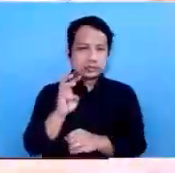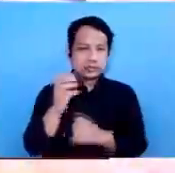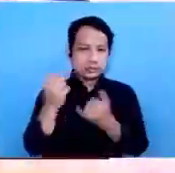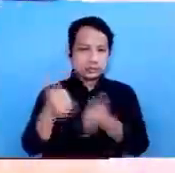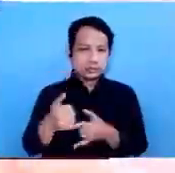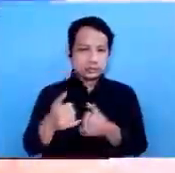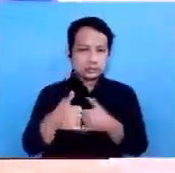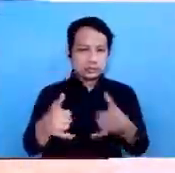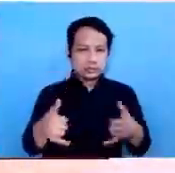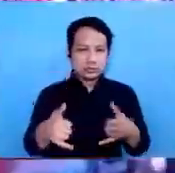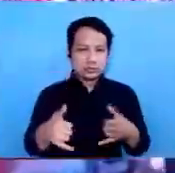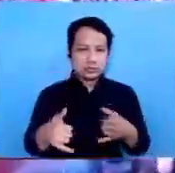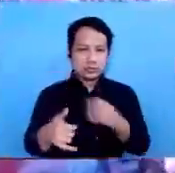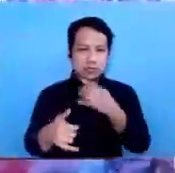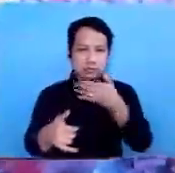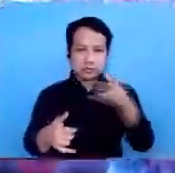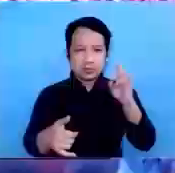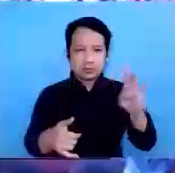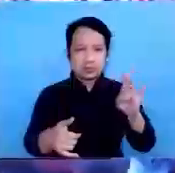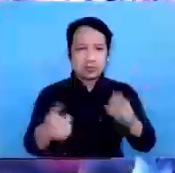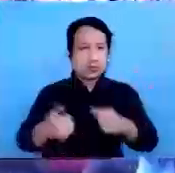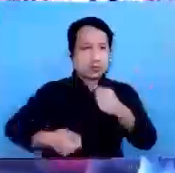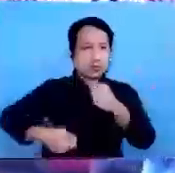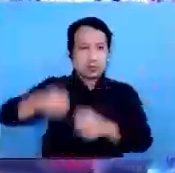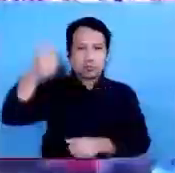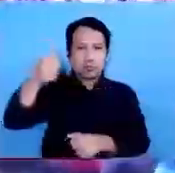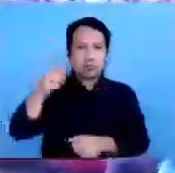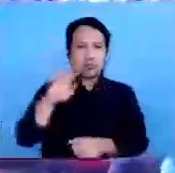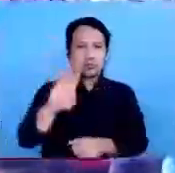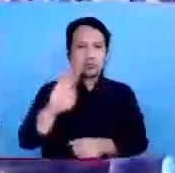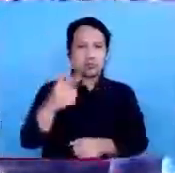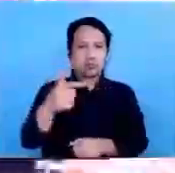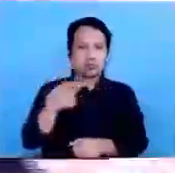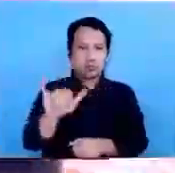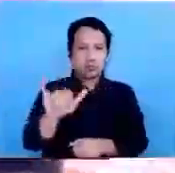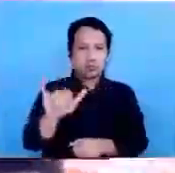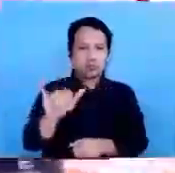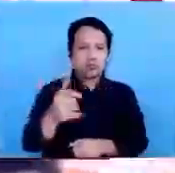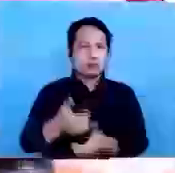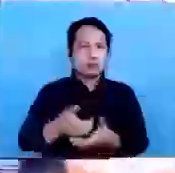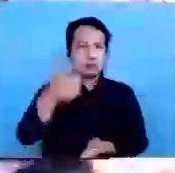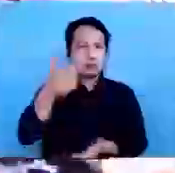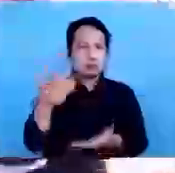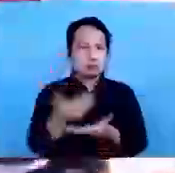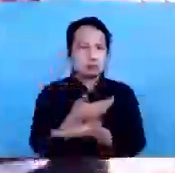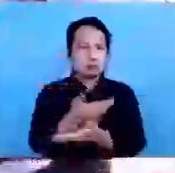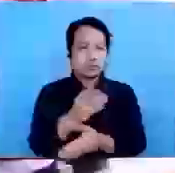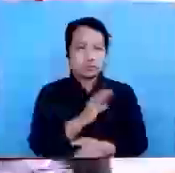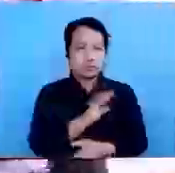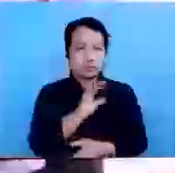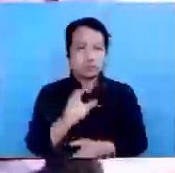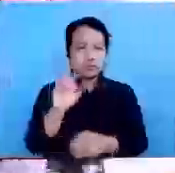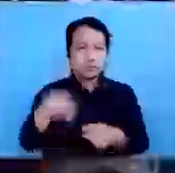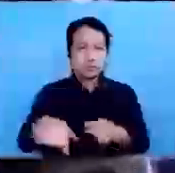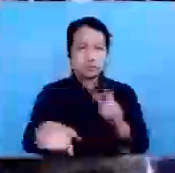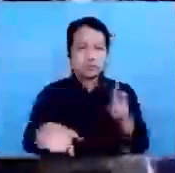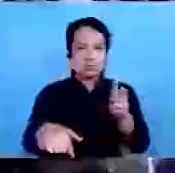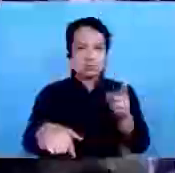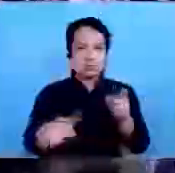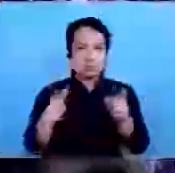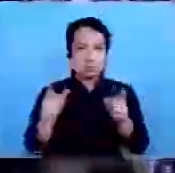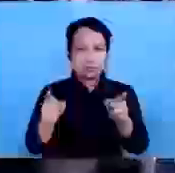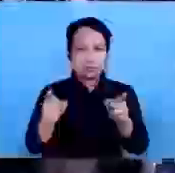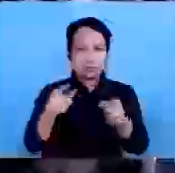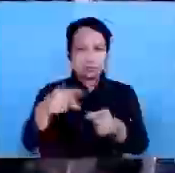7 final series, muling naghari ang Barangay Ginebra nang tanghalin silang back-to-back champions ng 2021